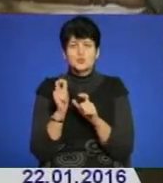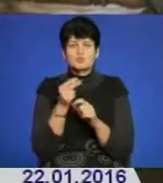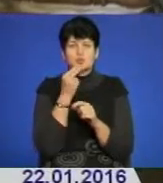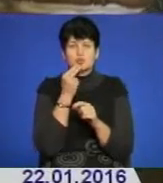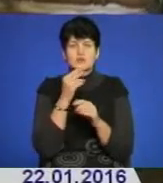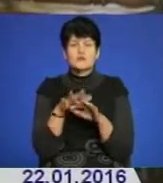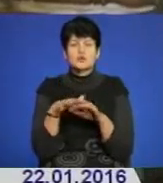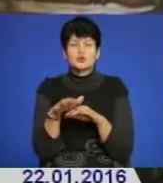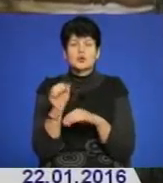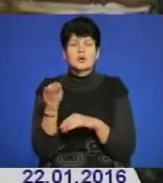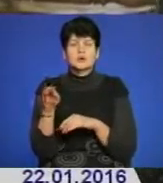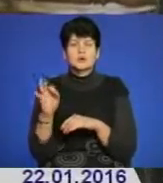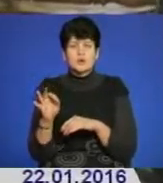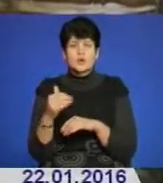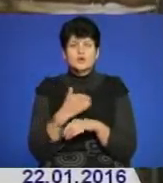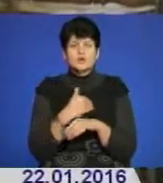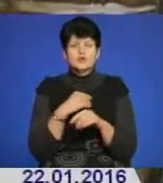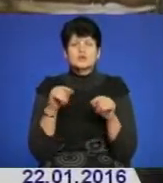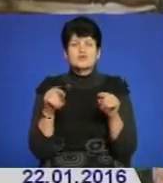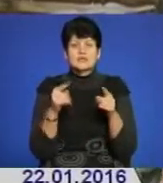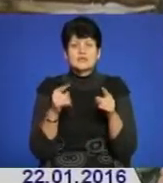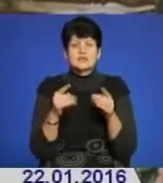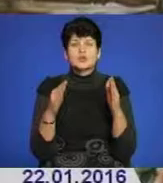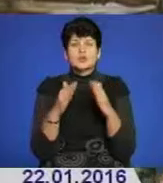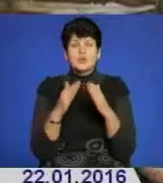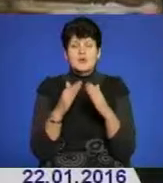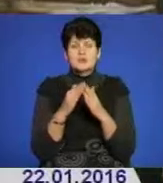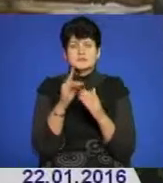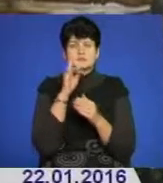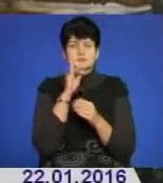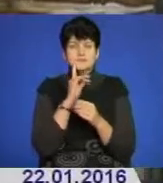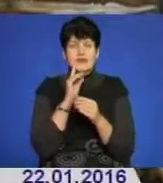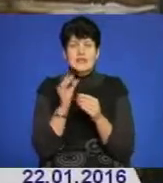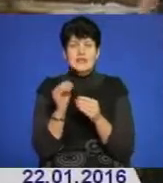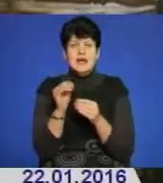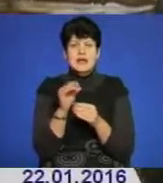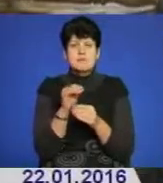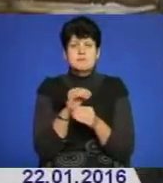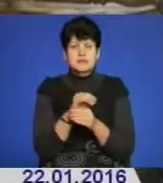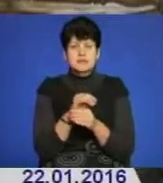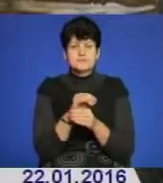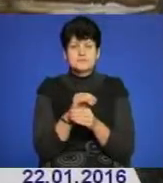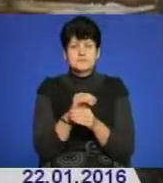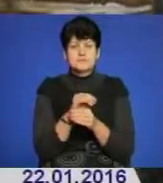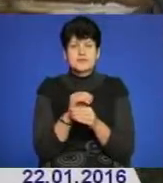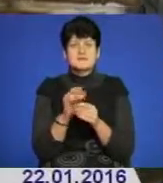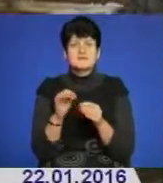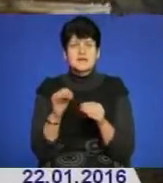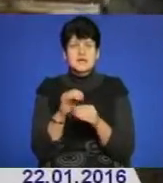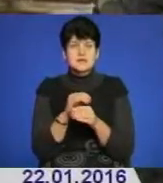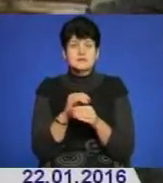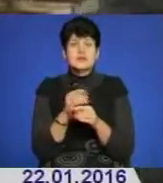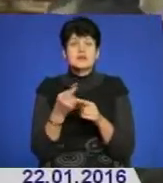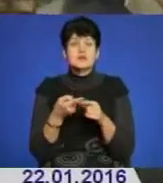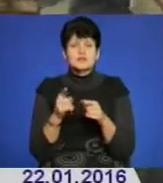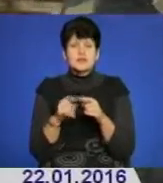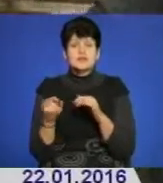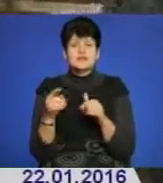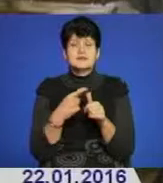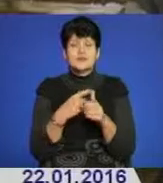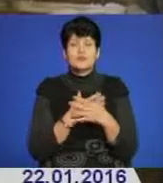зону АТО. Ну і хотілося створити такий домашній затишок бійцям, наліпити вареників. Ну, акцію ми